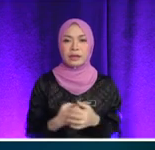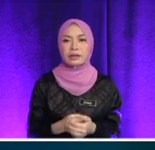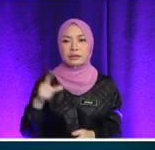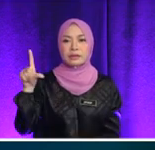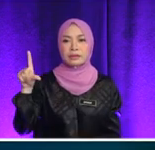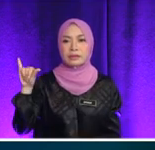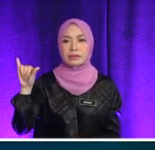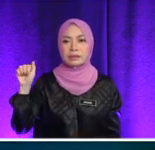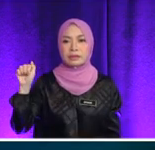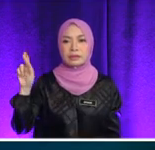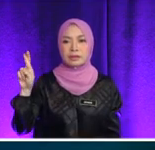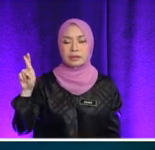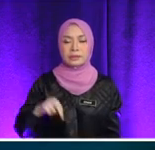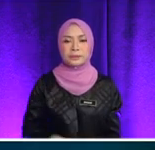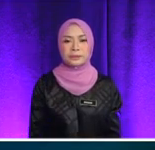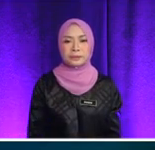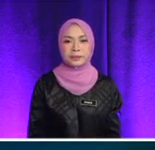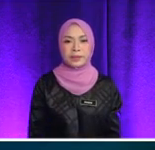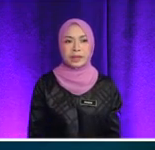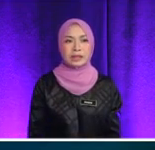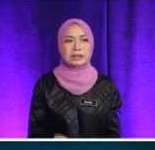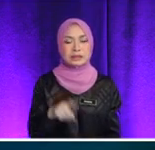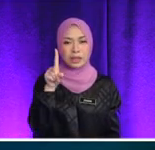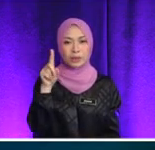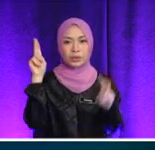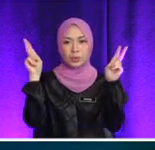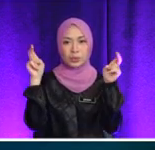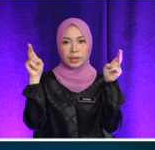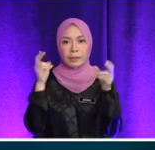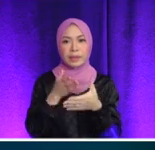dikuasai oleh ungkapan spontan dan melalui